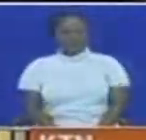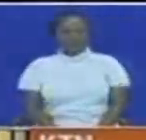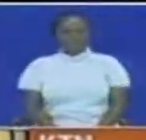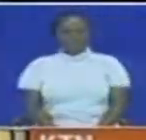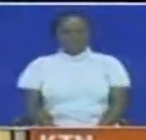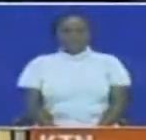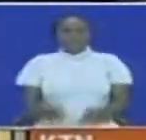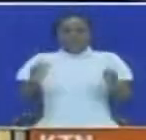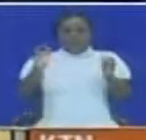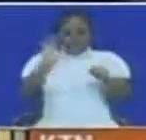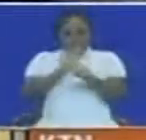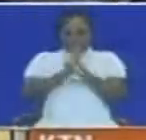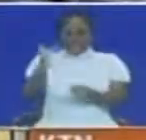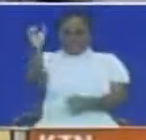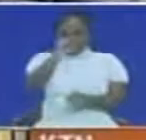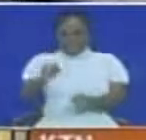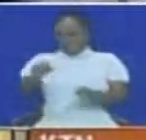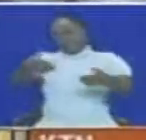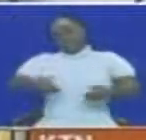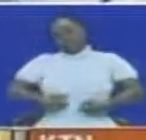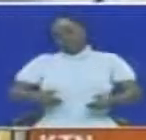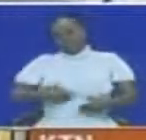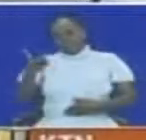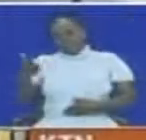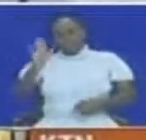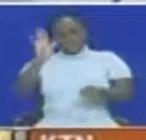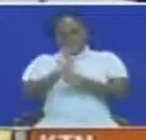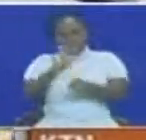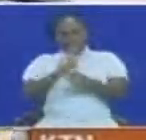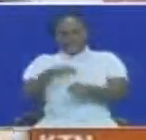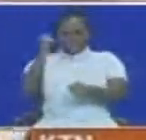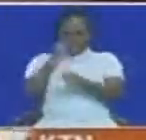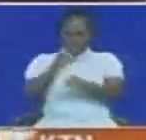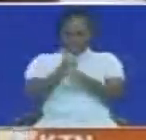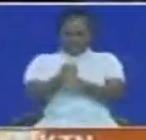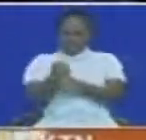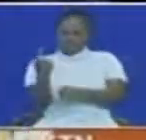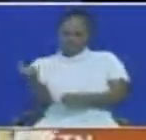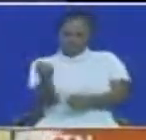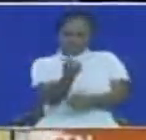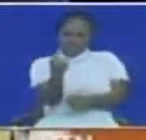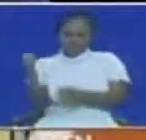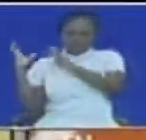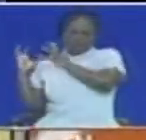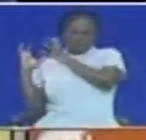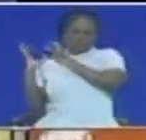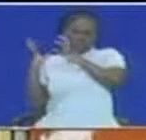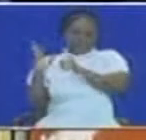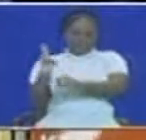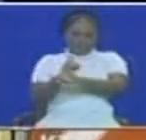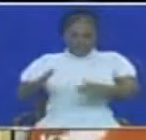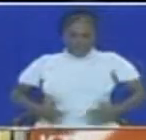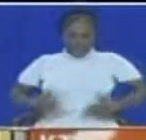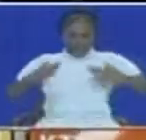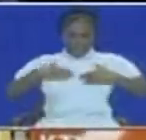Asilimia kubwa ya wahangaikaji hawa huwa ni vijana, wengi wakifanya kazi ya uhamali ama kubeba mizigo kwa kutumia miili yao.